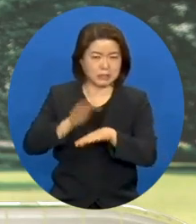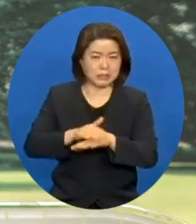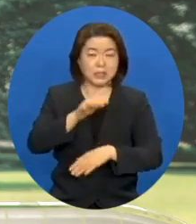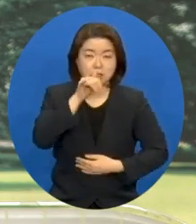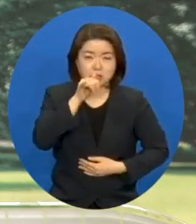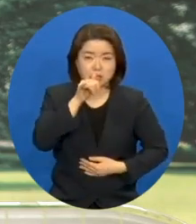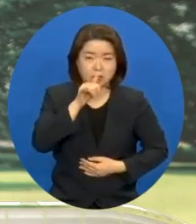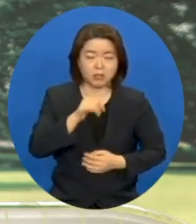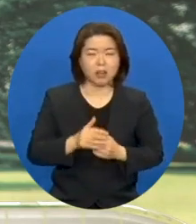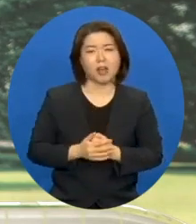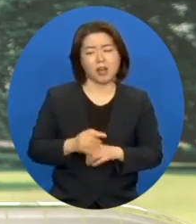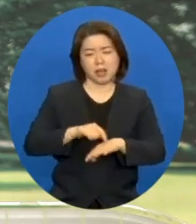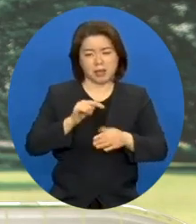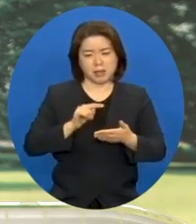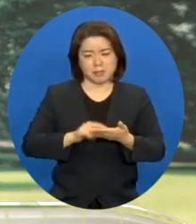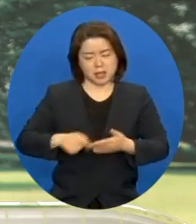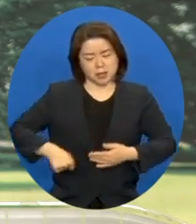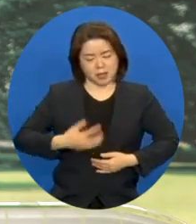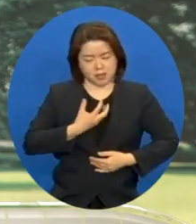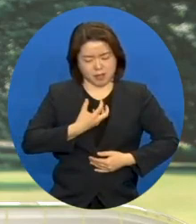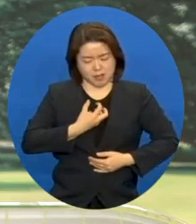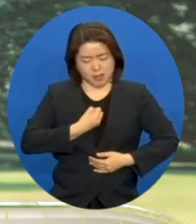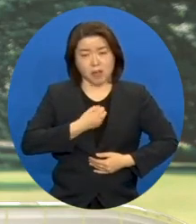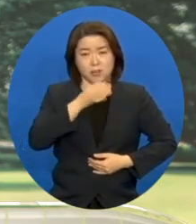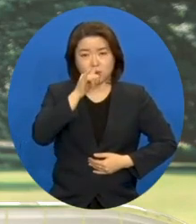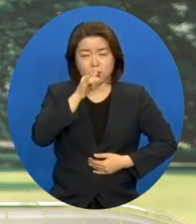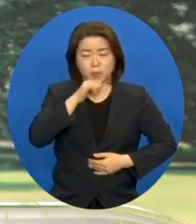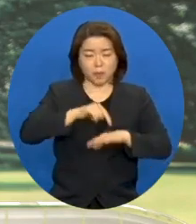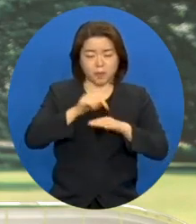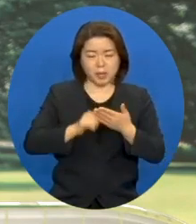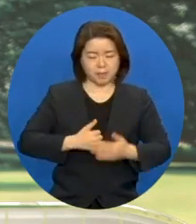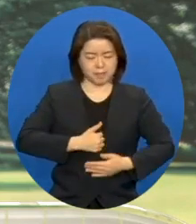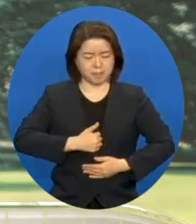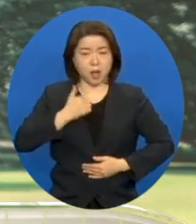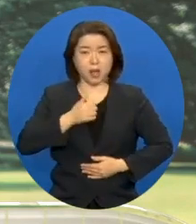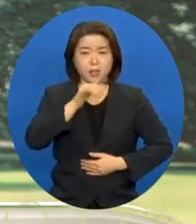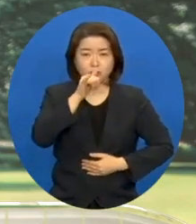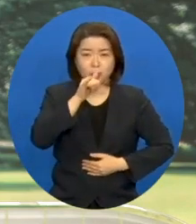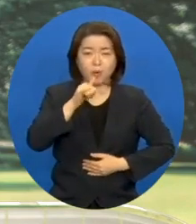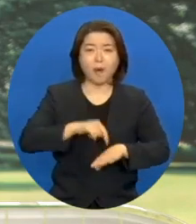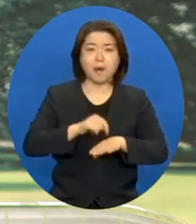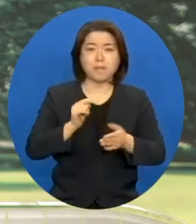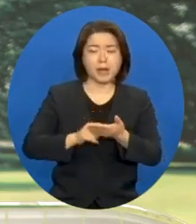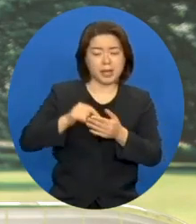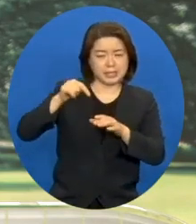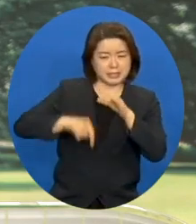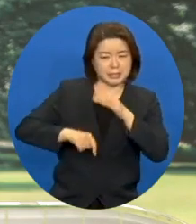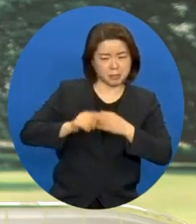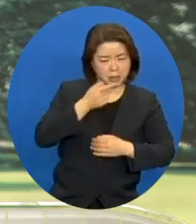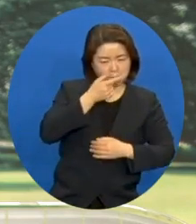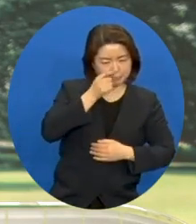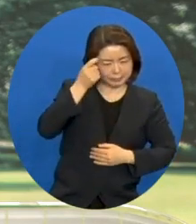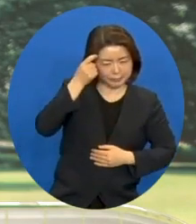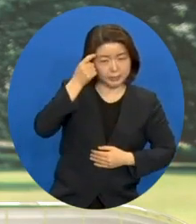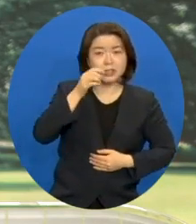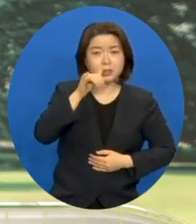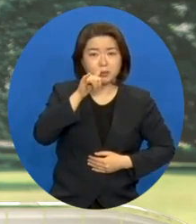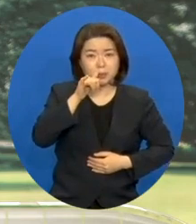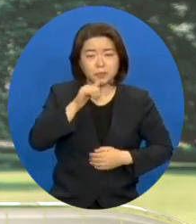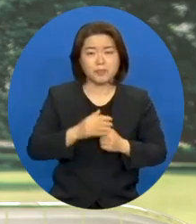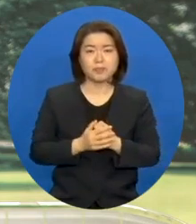있어요. 마음의 응어리가 있고 마음의 분노가 있고 마음의 깊은 열등감이 있고